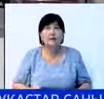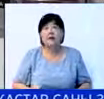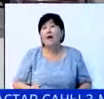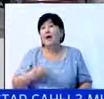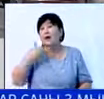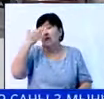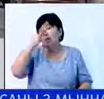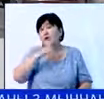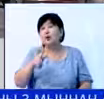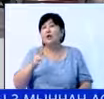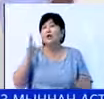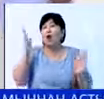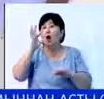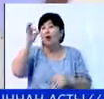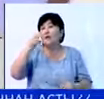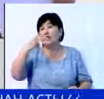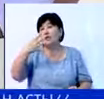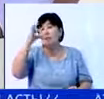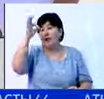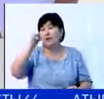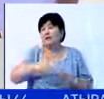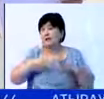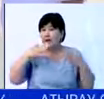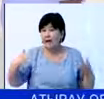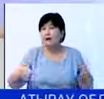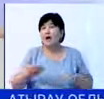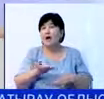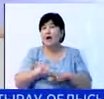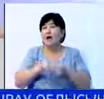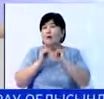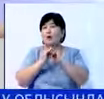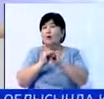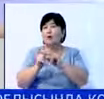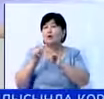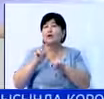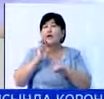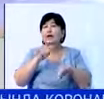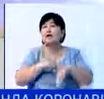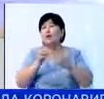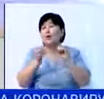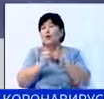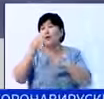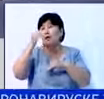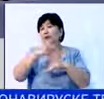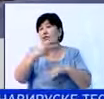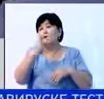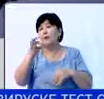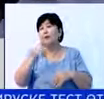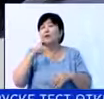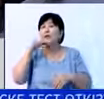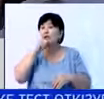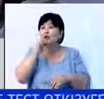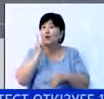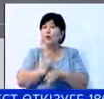Жазғы уақытта ауа температурасы 25 градустан асқан жағдайда ауыр жүк көліктеріне таңғы сағат 10-нан кешкі 22:00-ге дейін шектеу